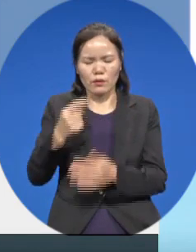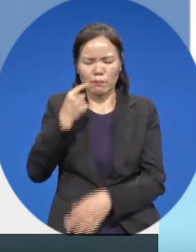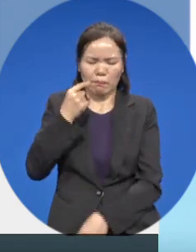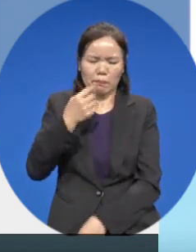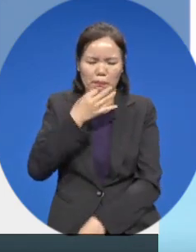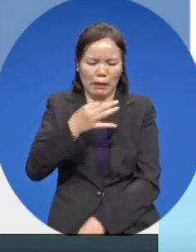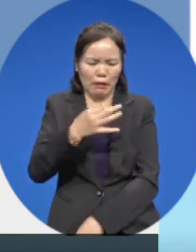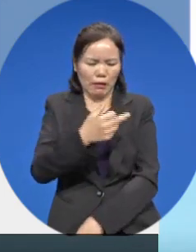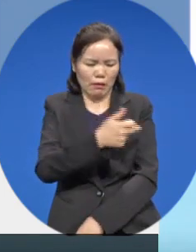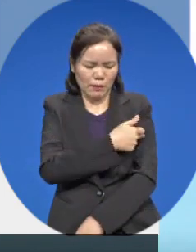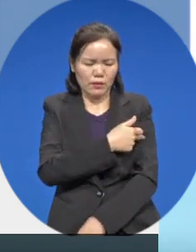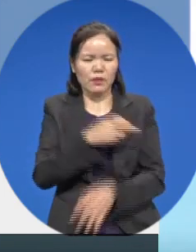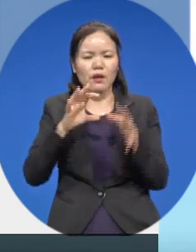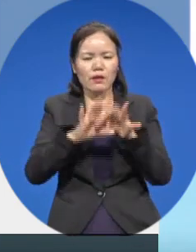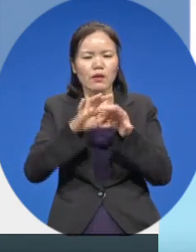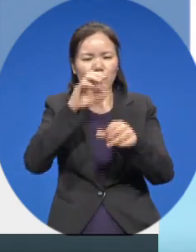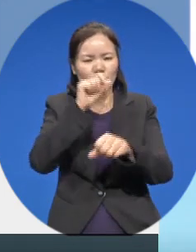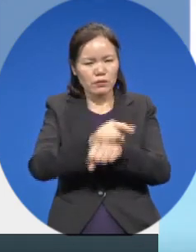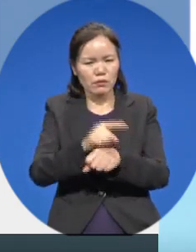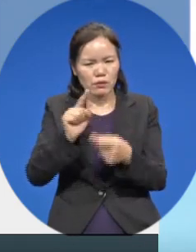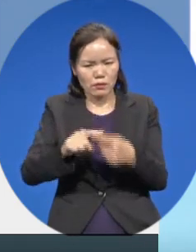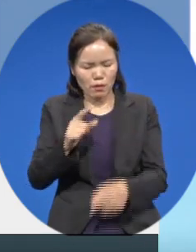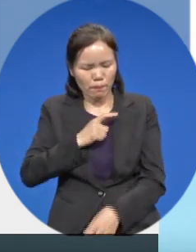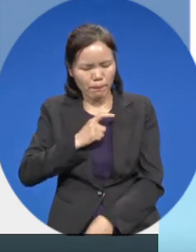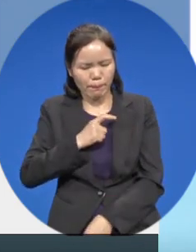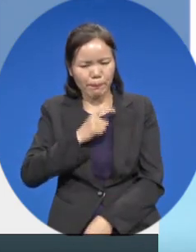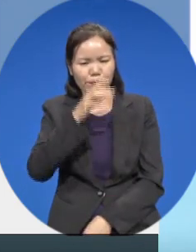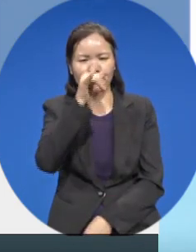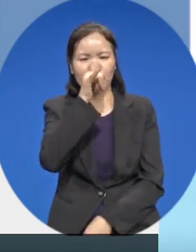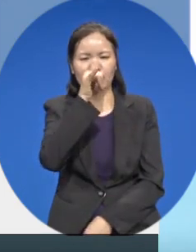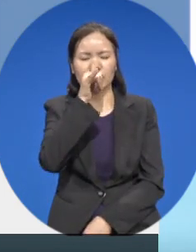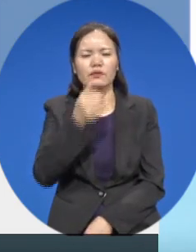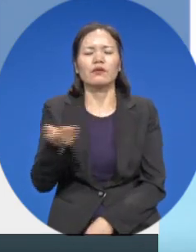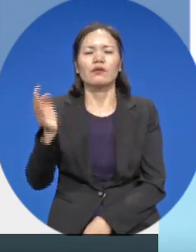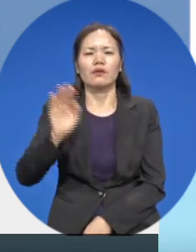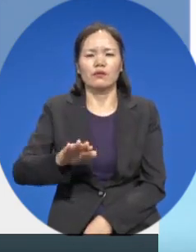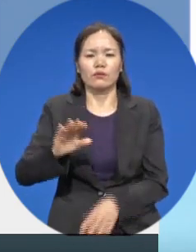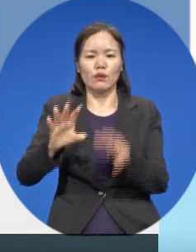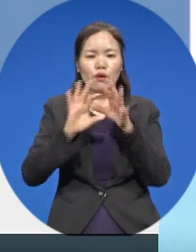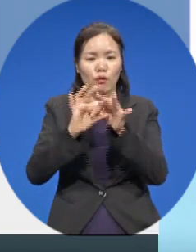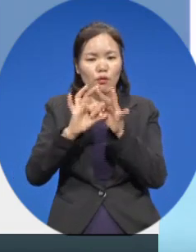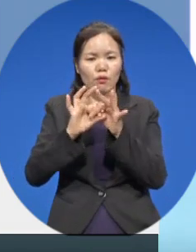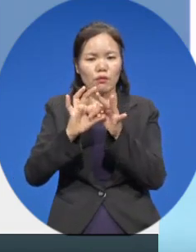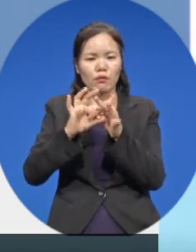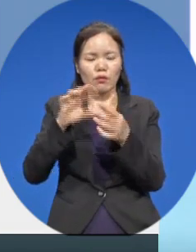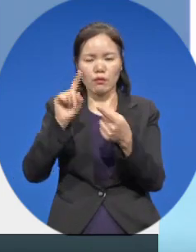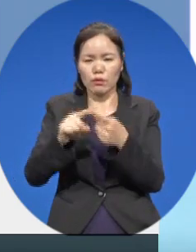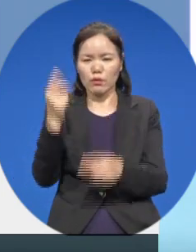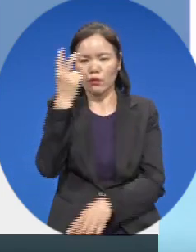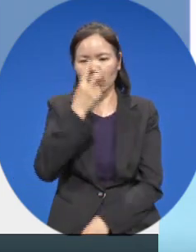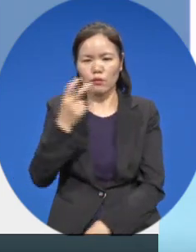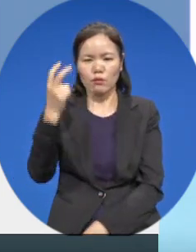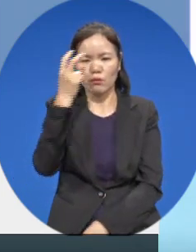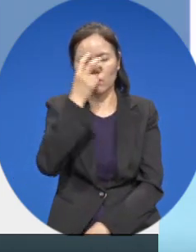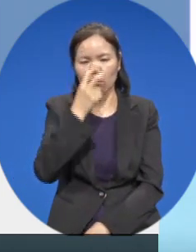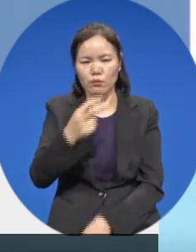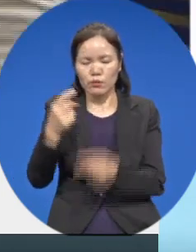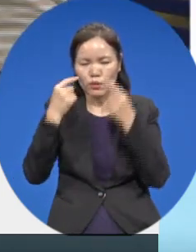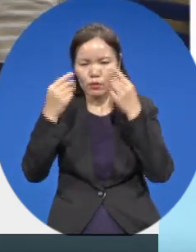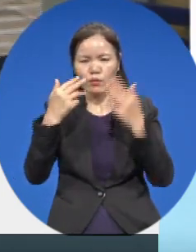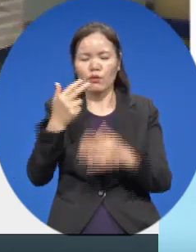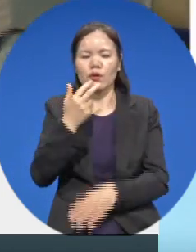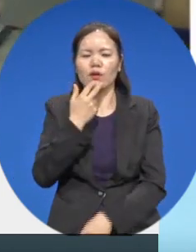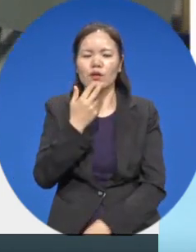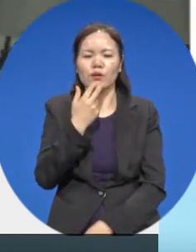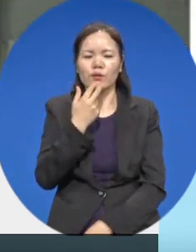백신과 의 어떤 연관성에 대해서 상당히 의심을 하고 있는데 이렇게 어떤 상관관계에 대한 어떤 조서를 저 정확하게 하지